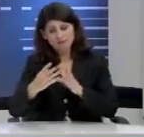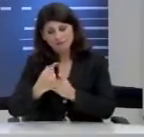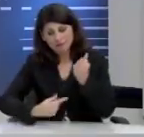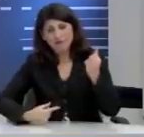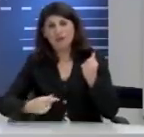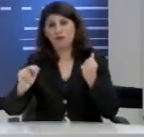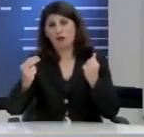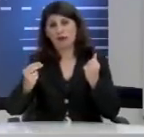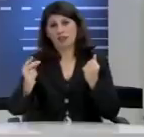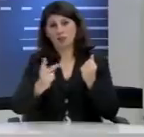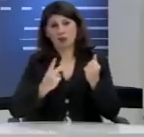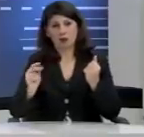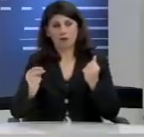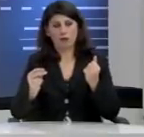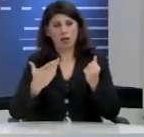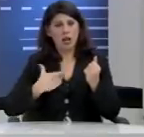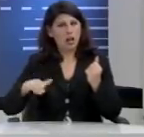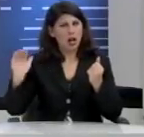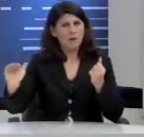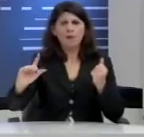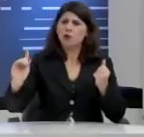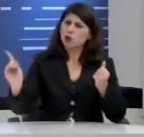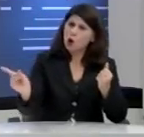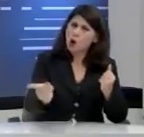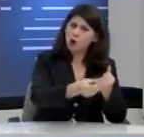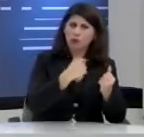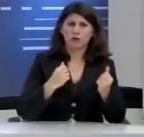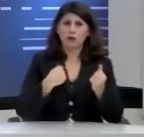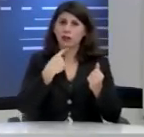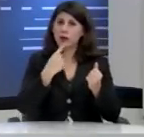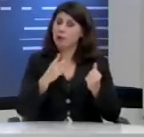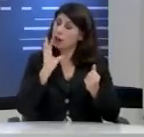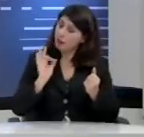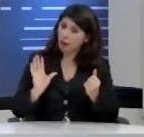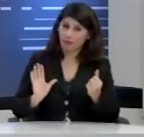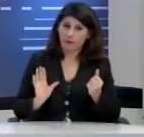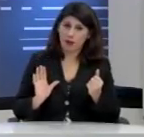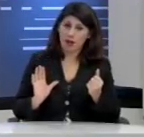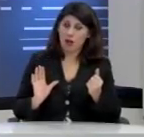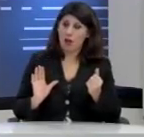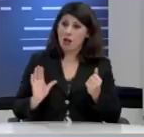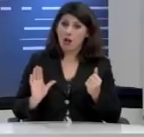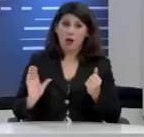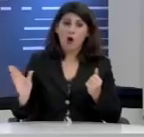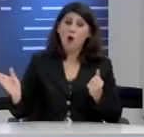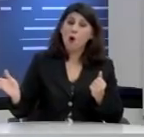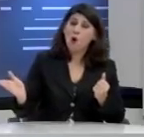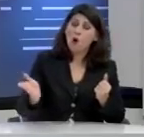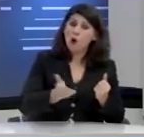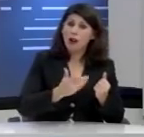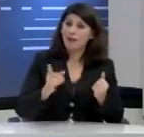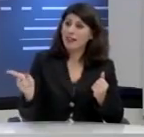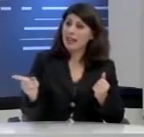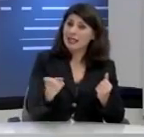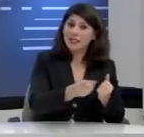σε αυτό το κοινοβούλιο. Αλλά θέλω να απευθυνθώ σε όλους σας και να σας πω αλήθεια, όλα αυτά για σας,